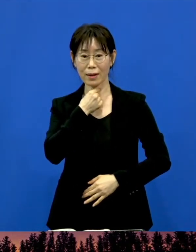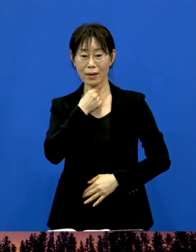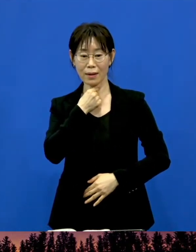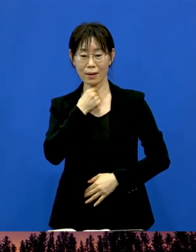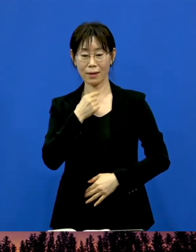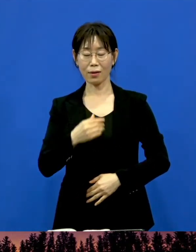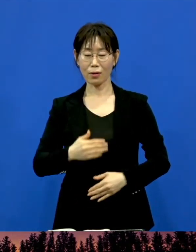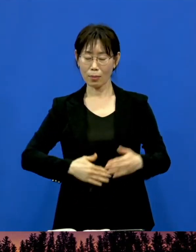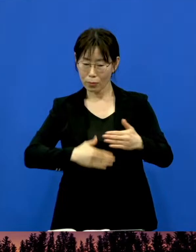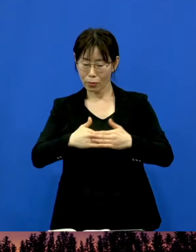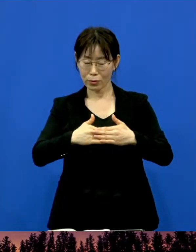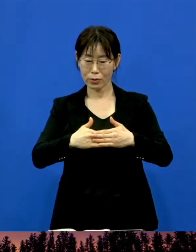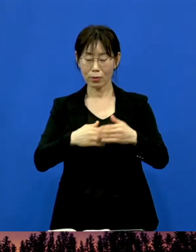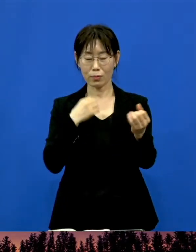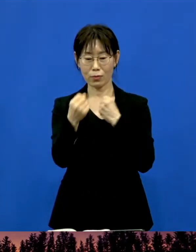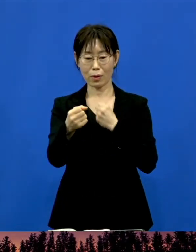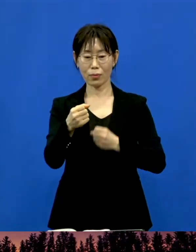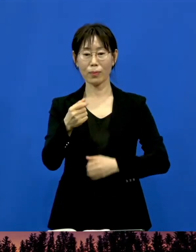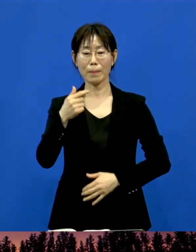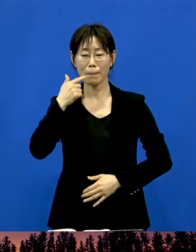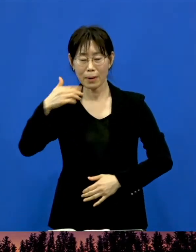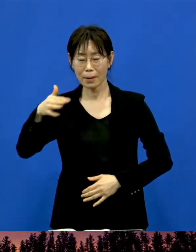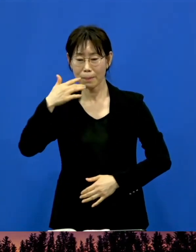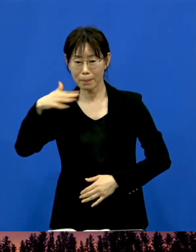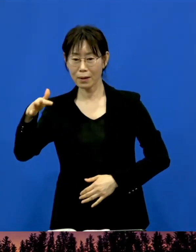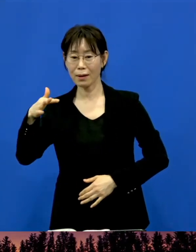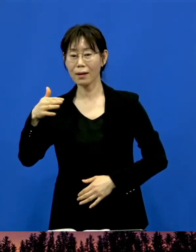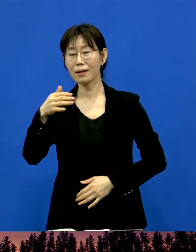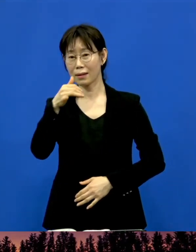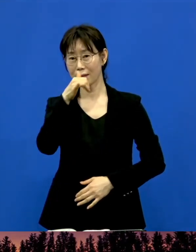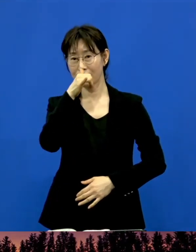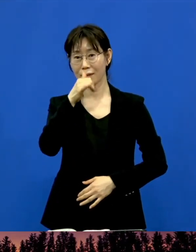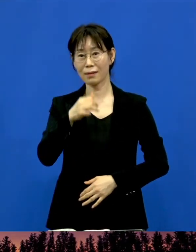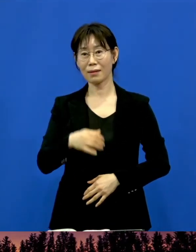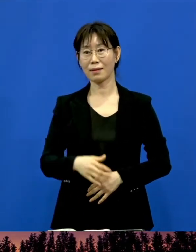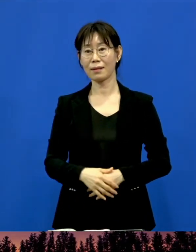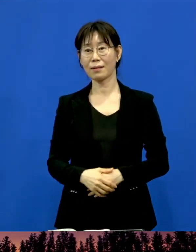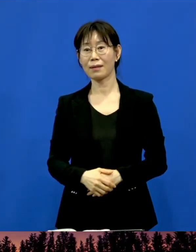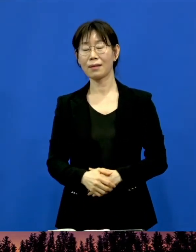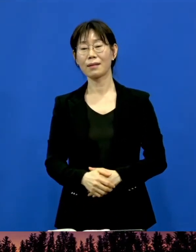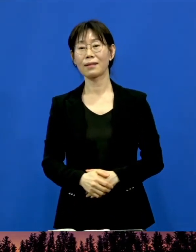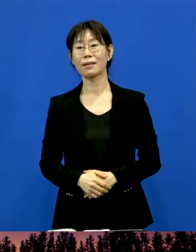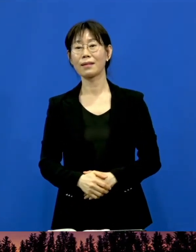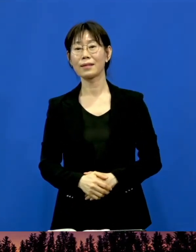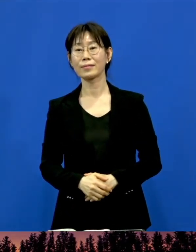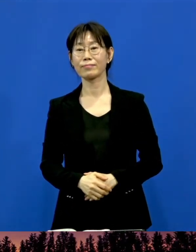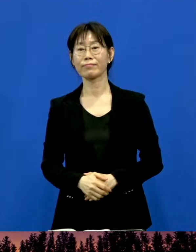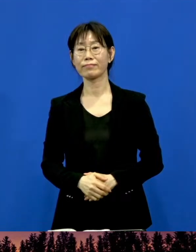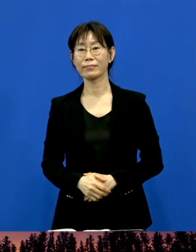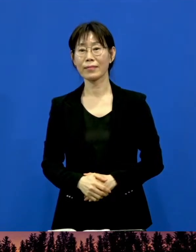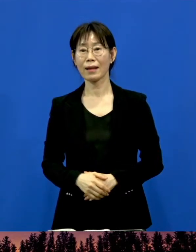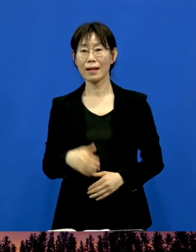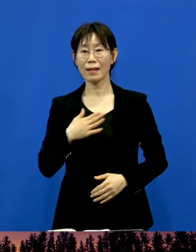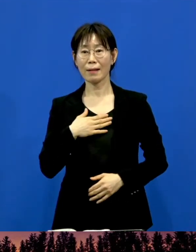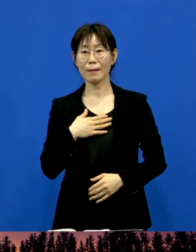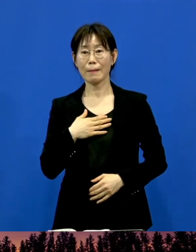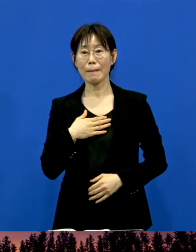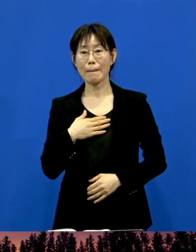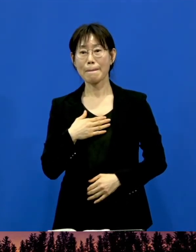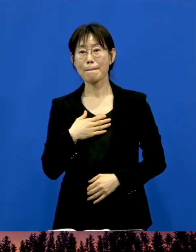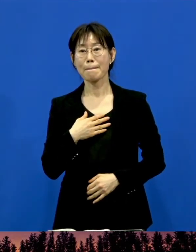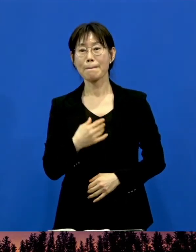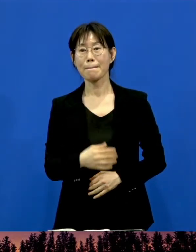되는 거예요. 계속 자극을 하니까, 계속 흔들어대니까. 그죠? 아무리 무장하고 있어도 계속적인